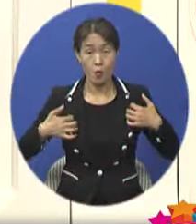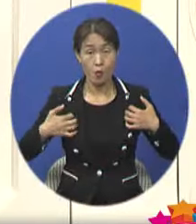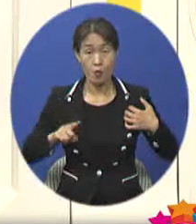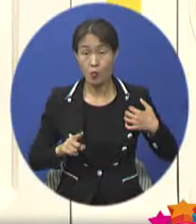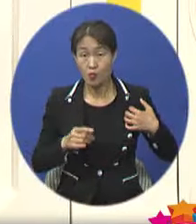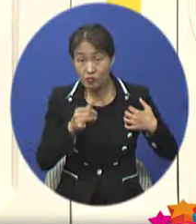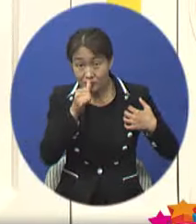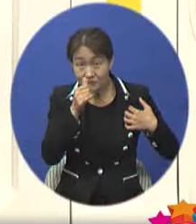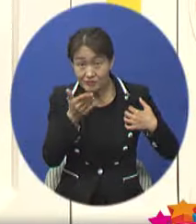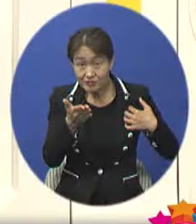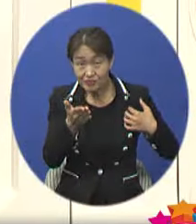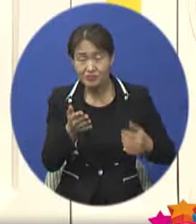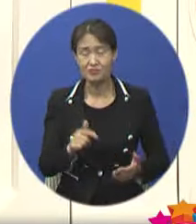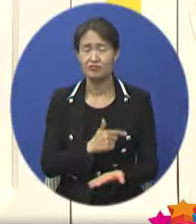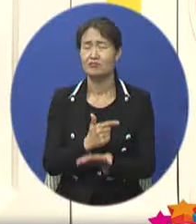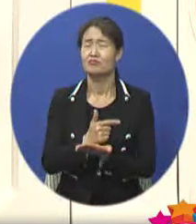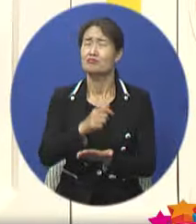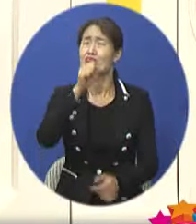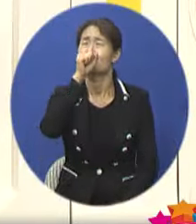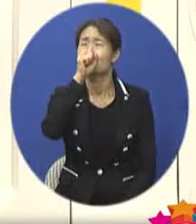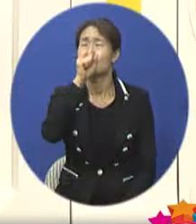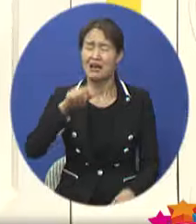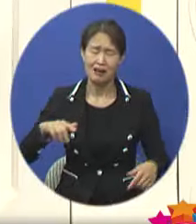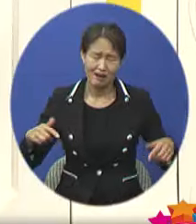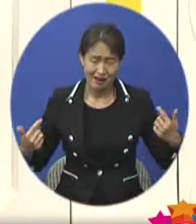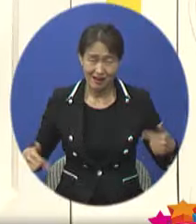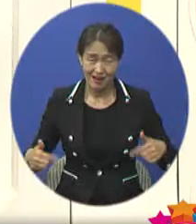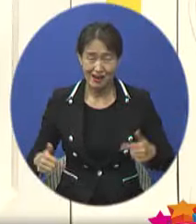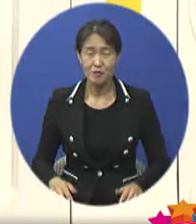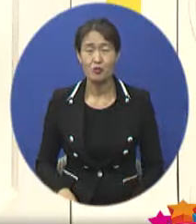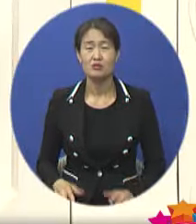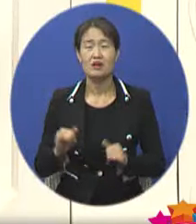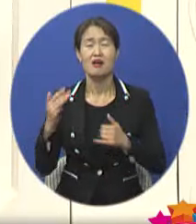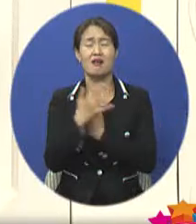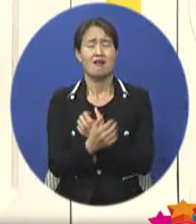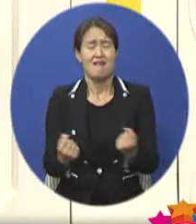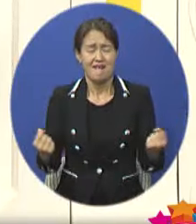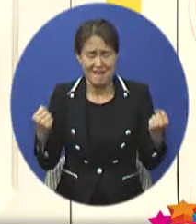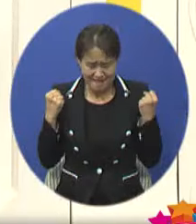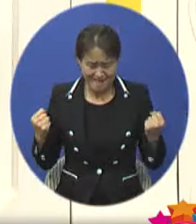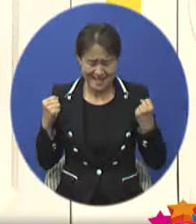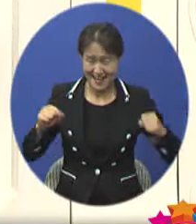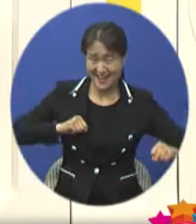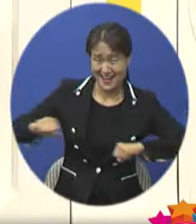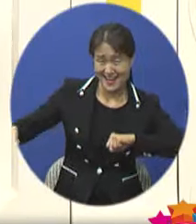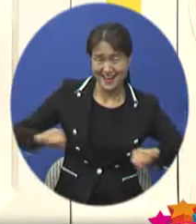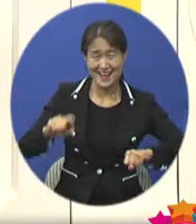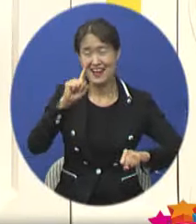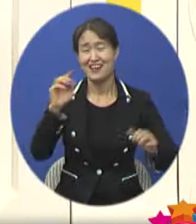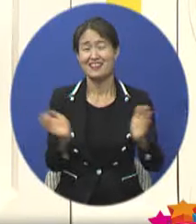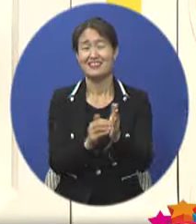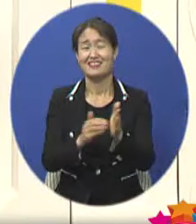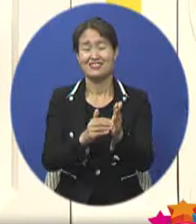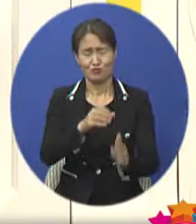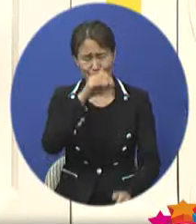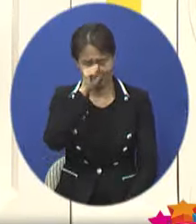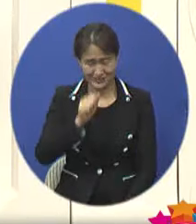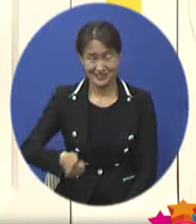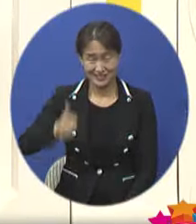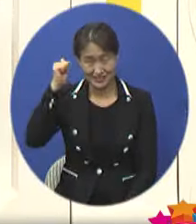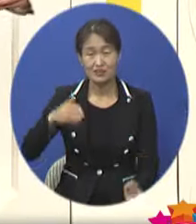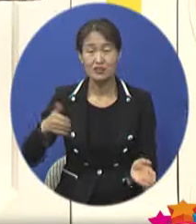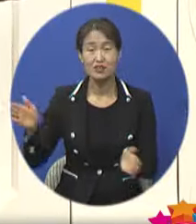있으신가요? 노원구에 좋은 소식은 항상 주위 사람들 다 건강하시고 예. 활발하면 좋은 소식이죠. 예. 그리고 또